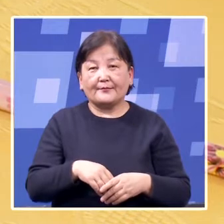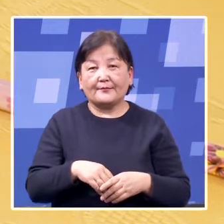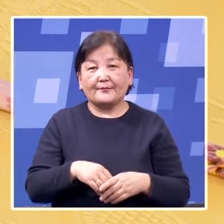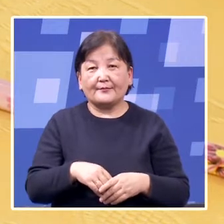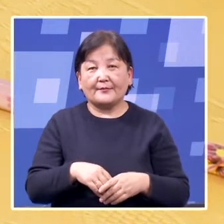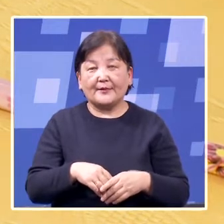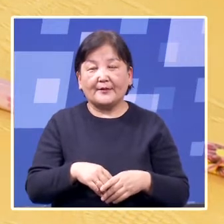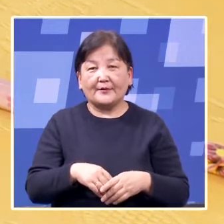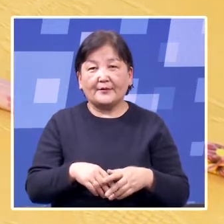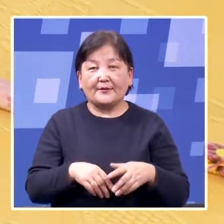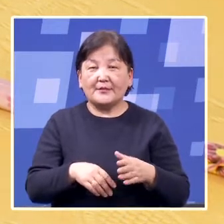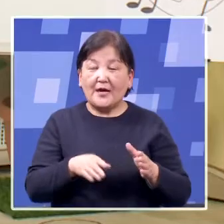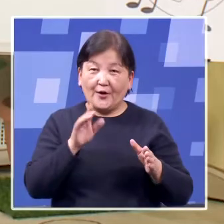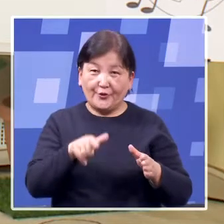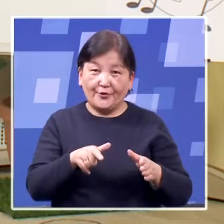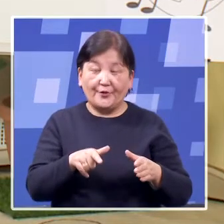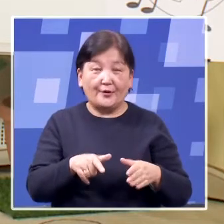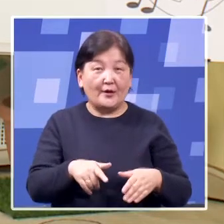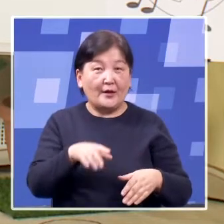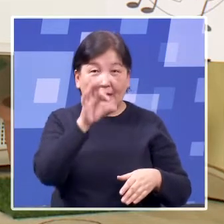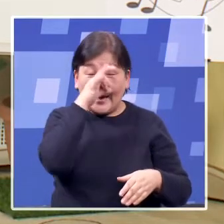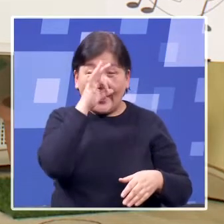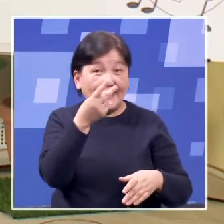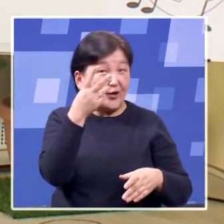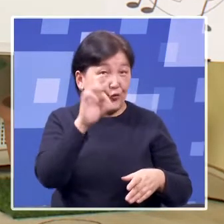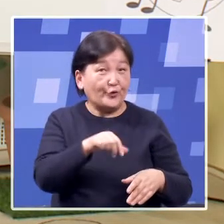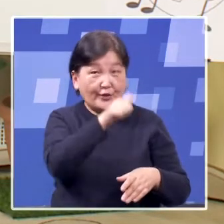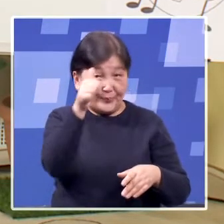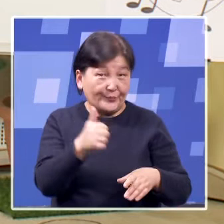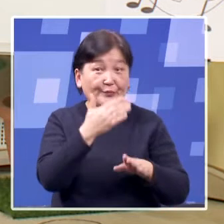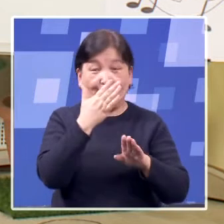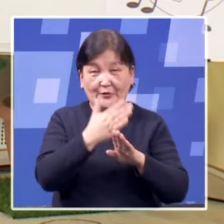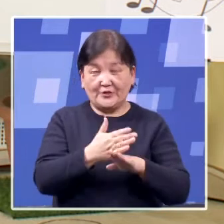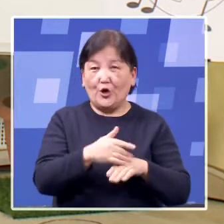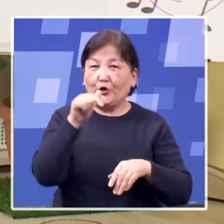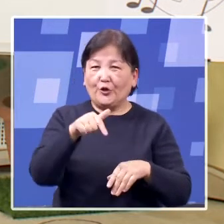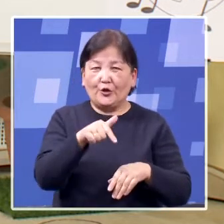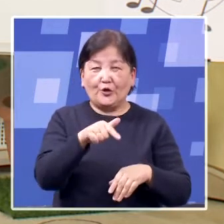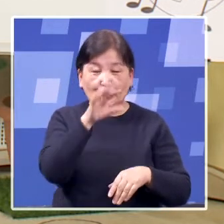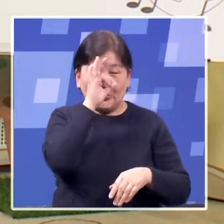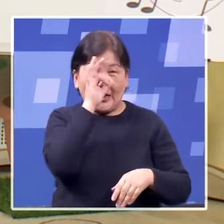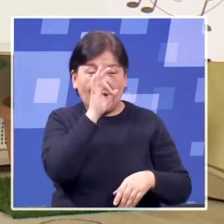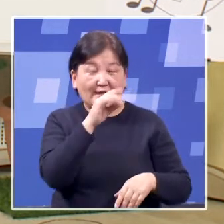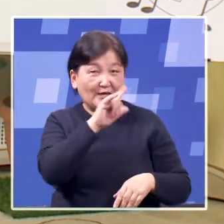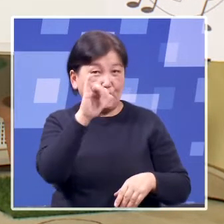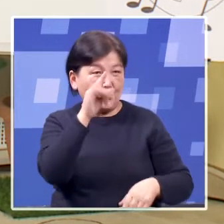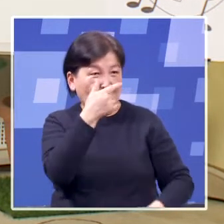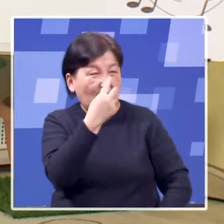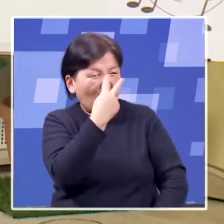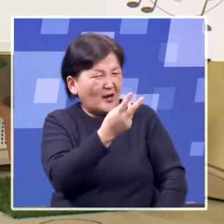За, гахааныхаа хөлийг зураад дуусчлаа. За, зургаа сайн ажиглаарай хүүхдүүдээ. Одоо гахаанд маань юу дутуу байгаа юм болоо?